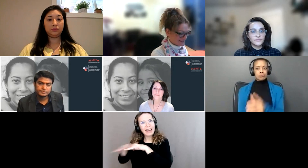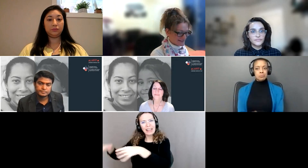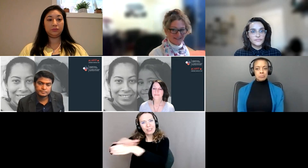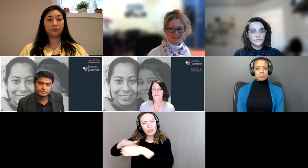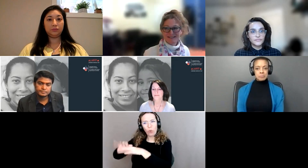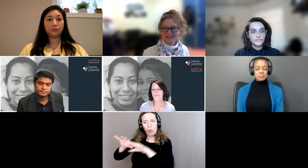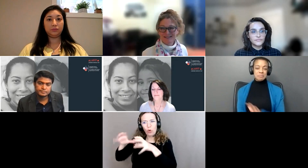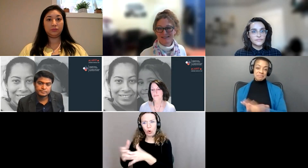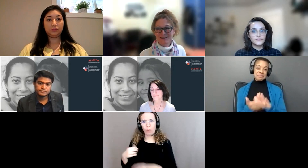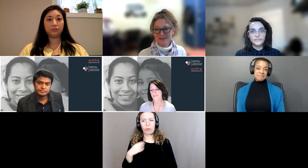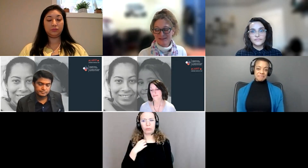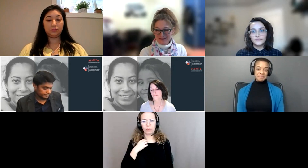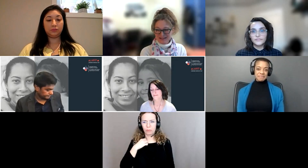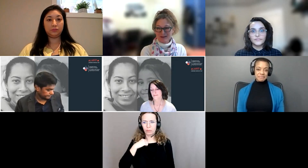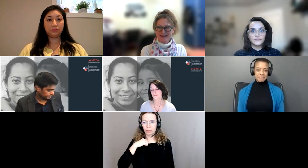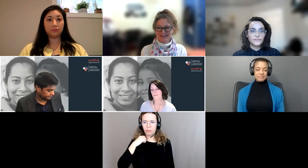groupe.